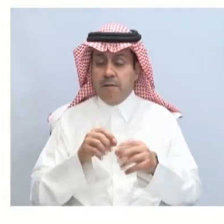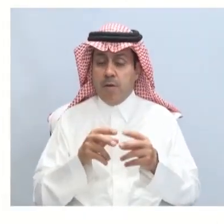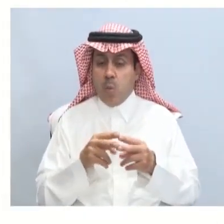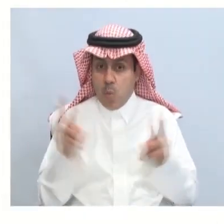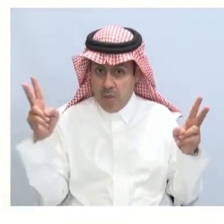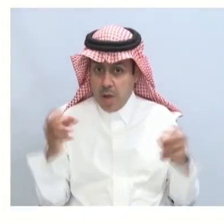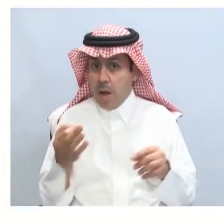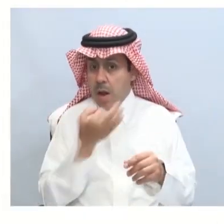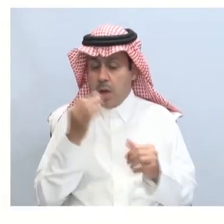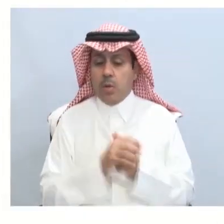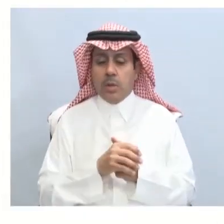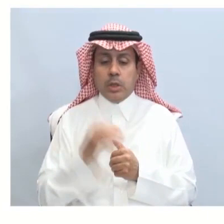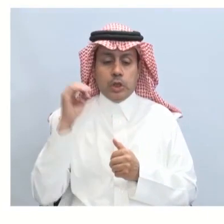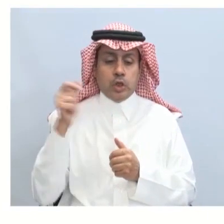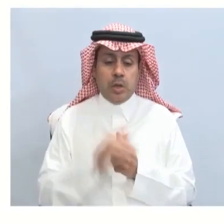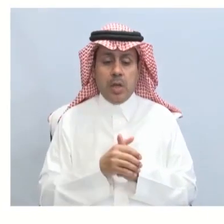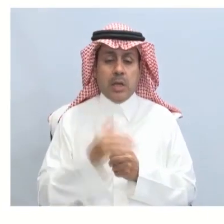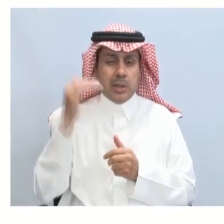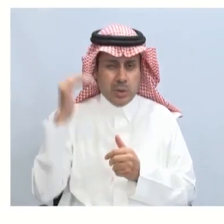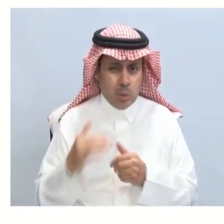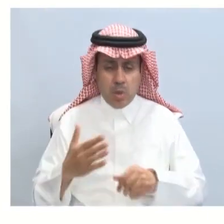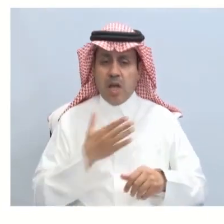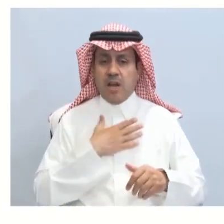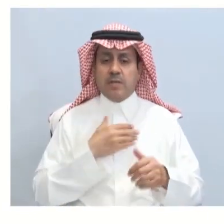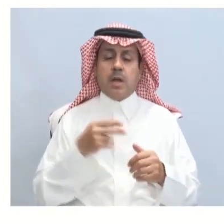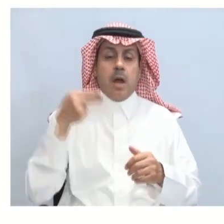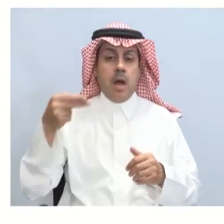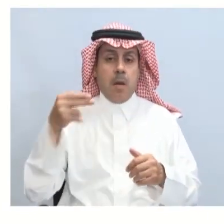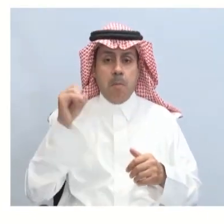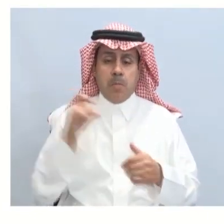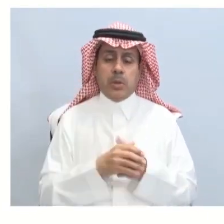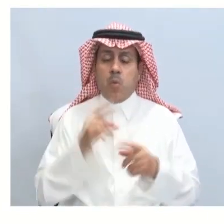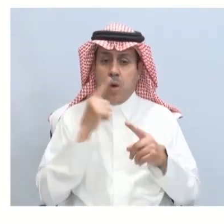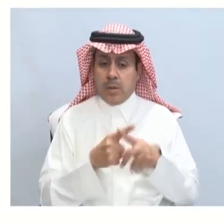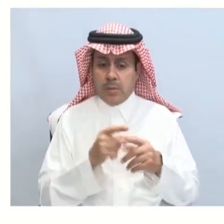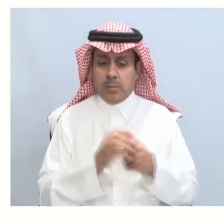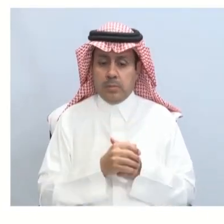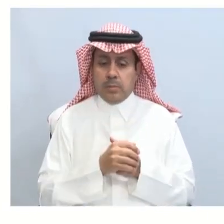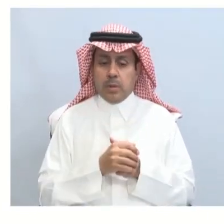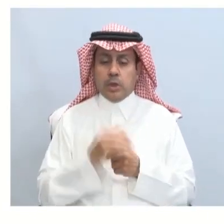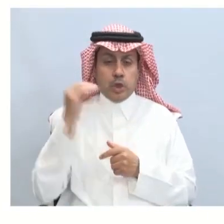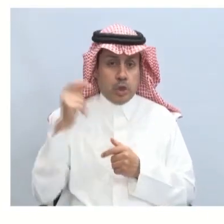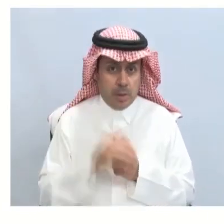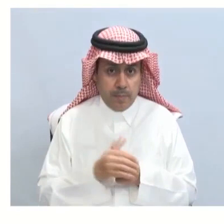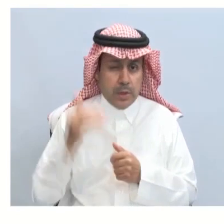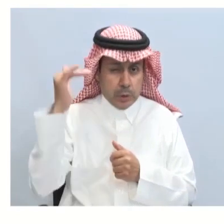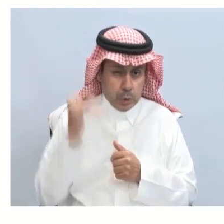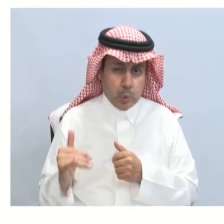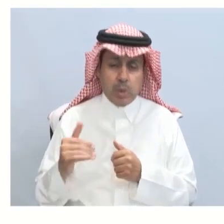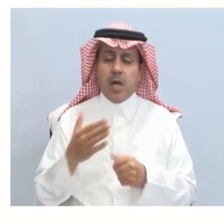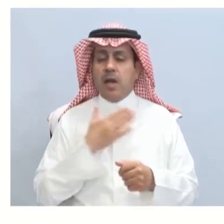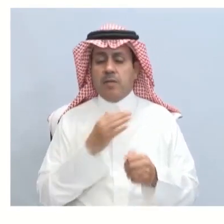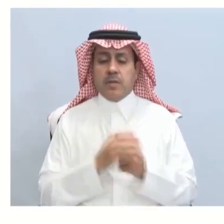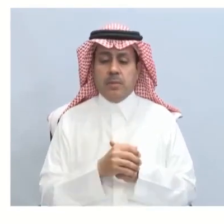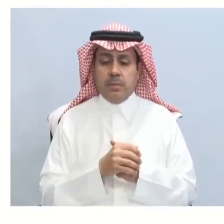فيما يترتب على الجنايه على مدون النفس في حالتي العمد والخطا هناك امور متعلقه بهذه